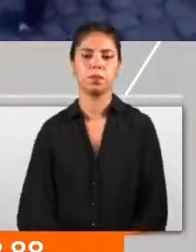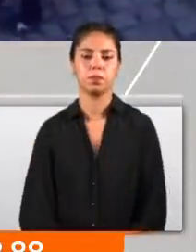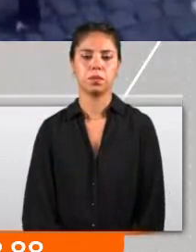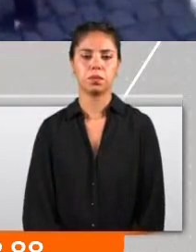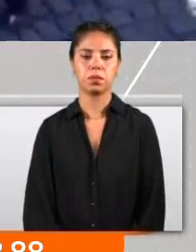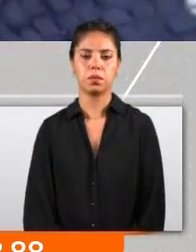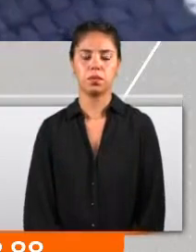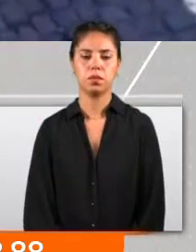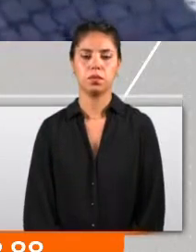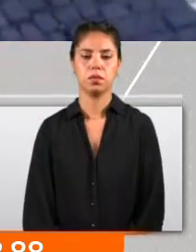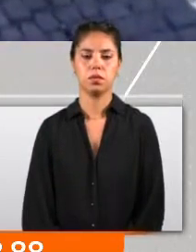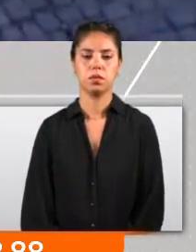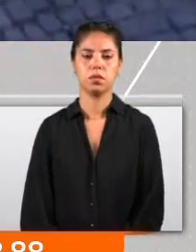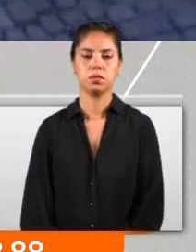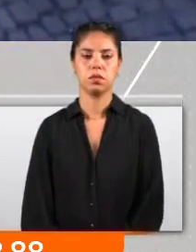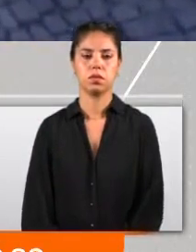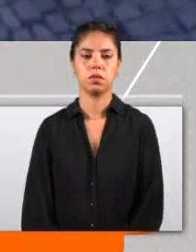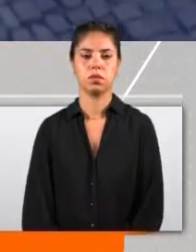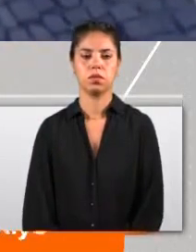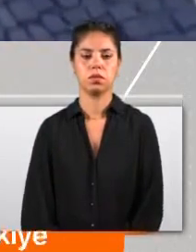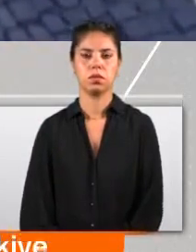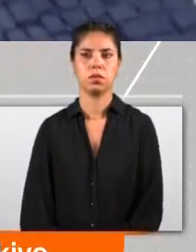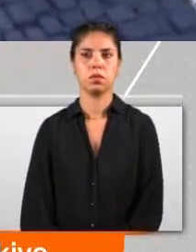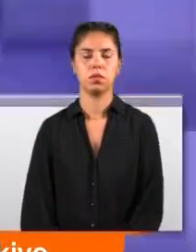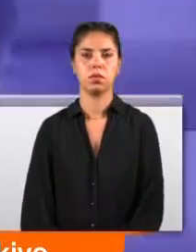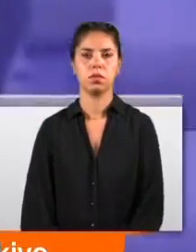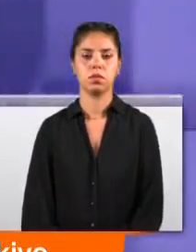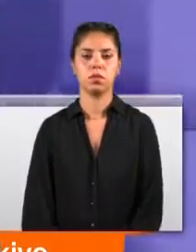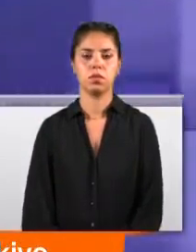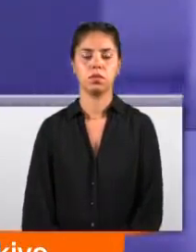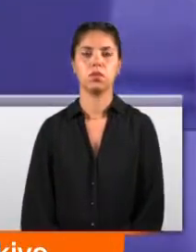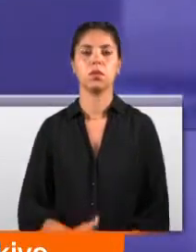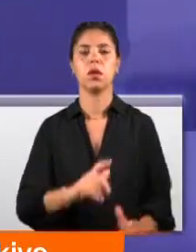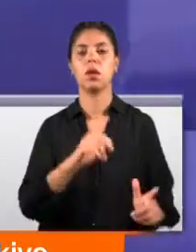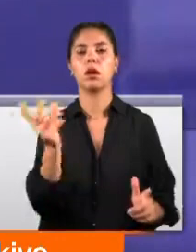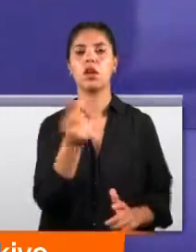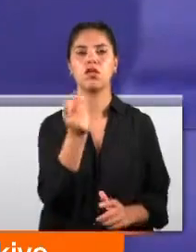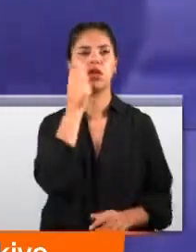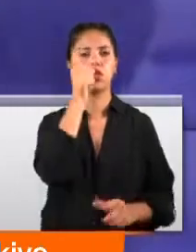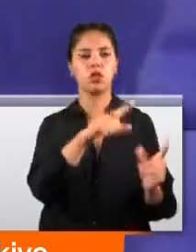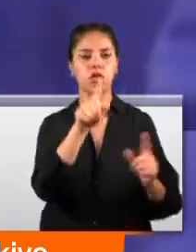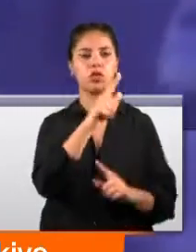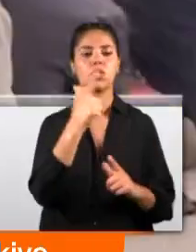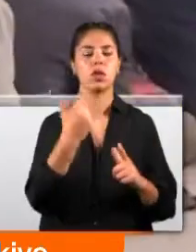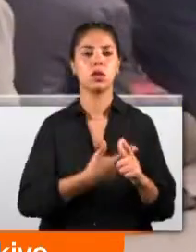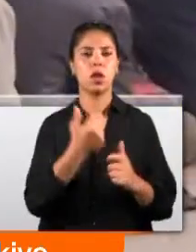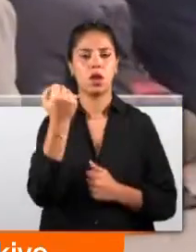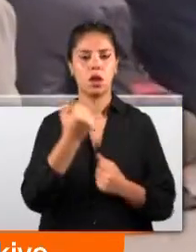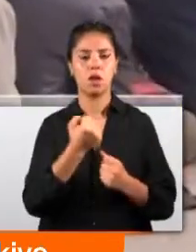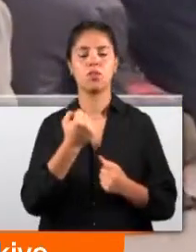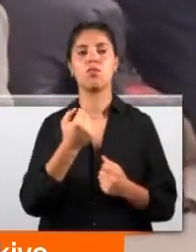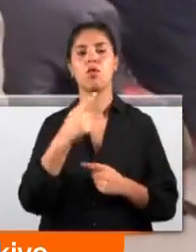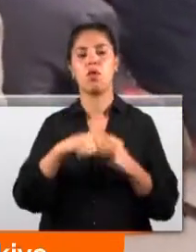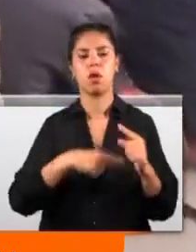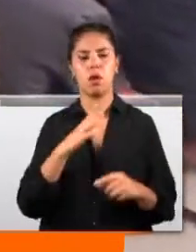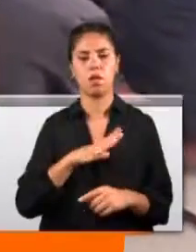ben açık söyleyeyim 28 kişi koyuyoruz normal panelvana. Kaçakçılar kendilerine kiralık nakliye aracı ve şoför ararken